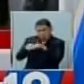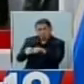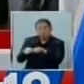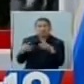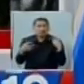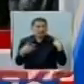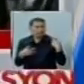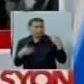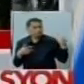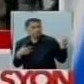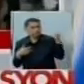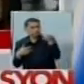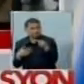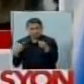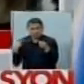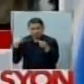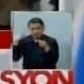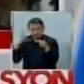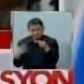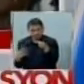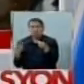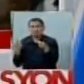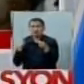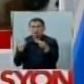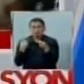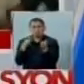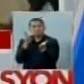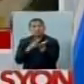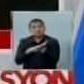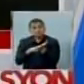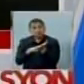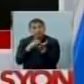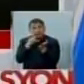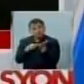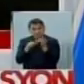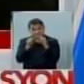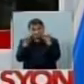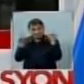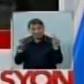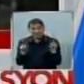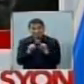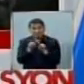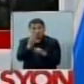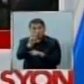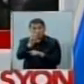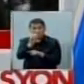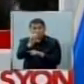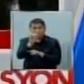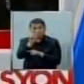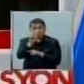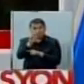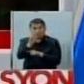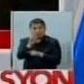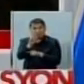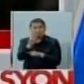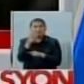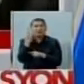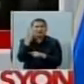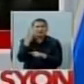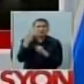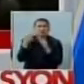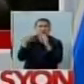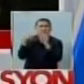mayroong waiver na pinapayagan niya. Actually, nakasulat dito sa loob ng classroom na ito, ang pagboto sa EAPP, ay hindi